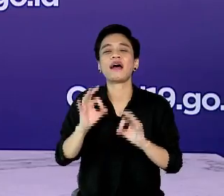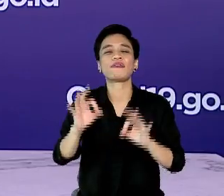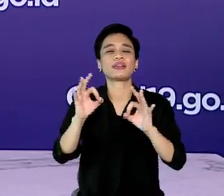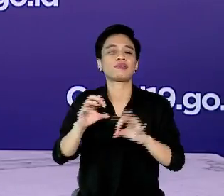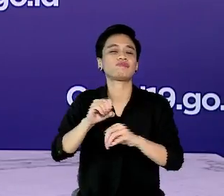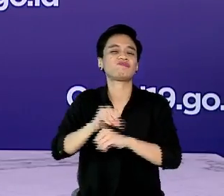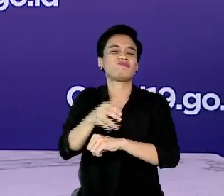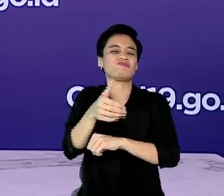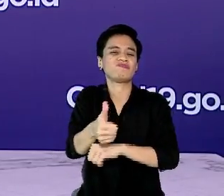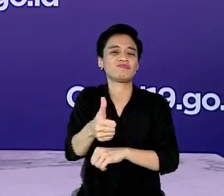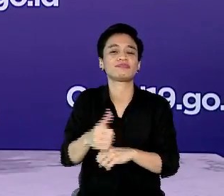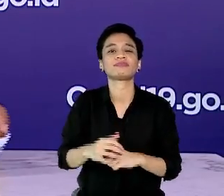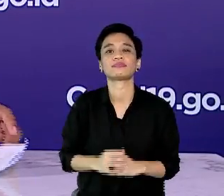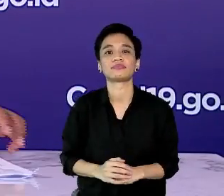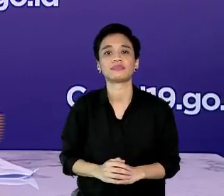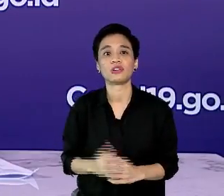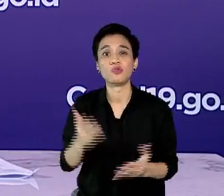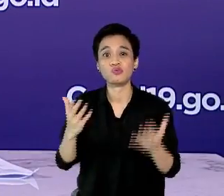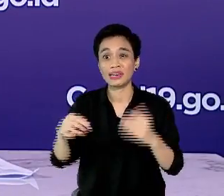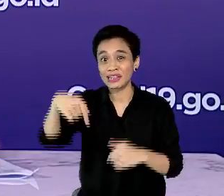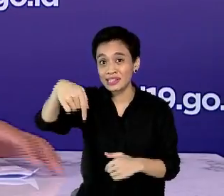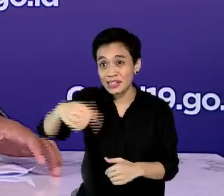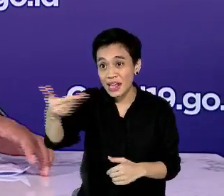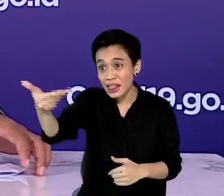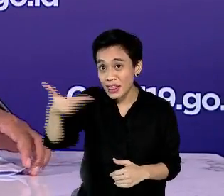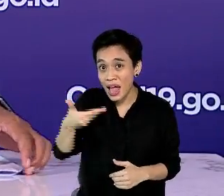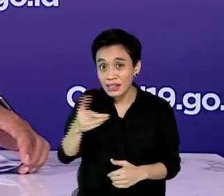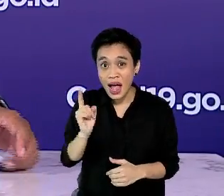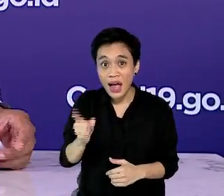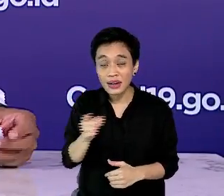Selanjutnya mungkin ada pertanyaan langsung, silakan.